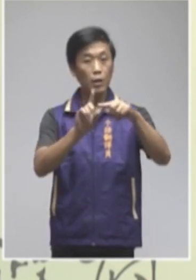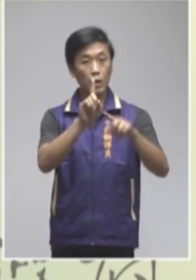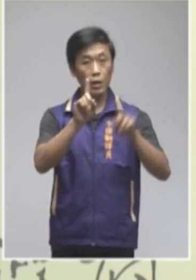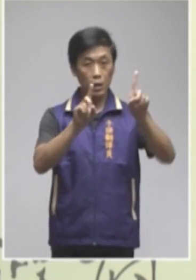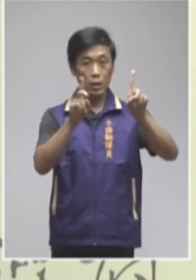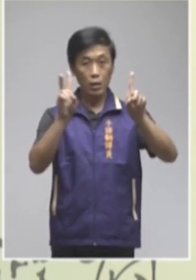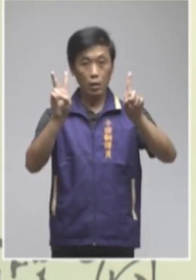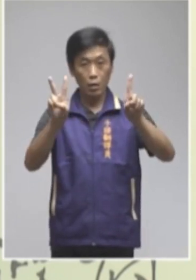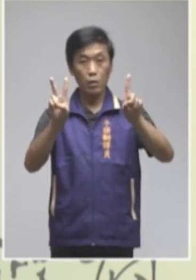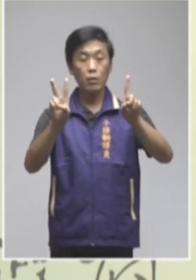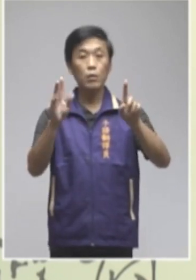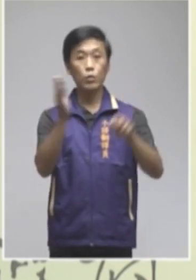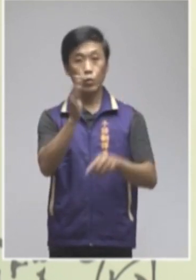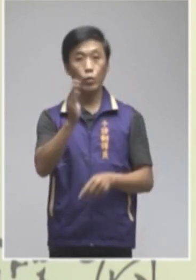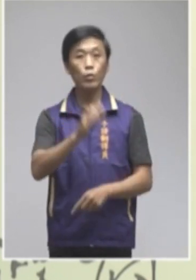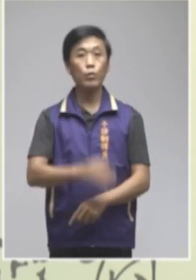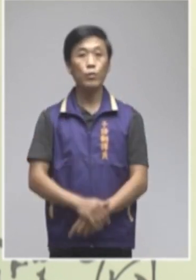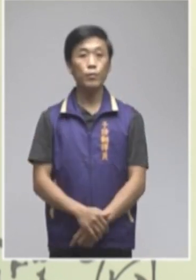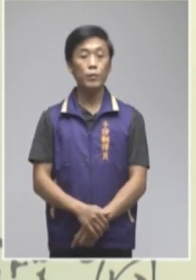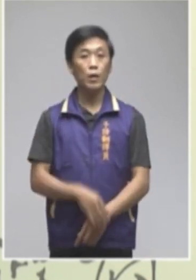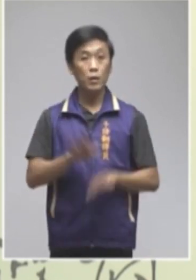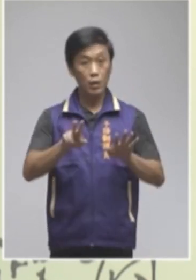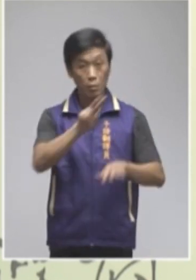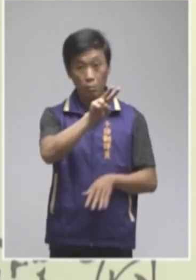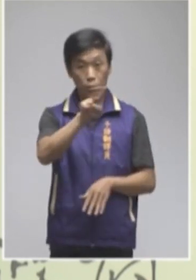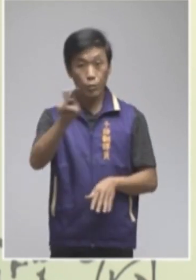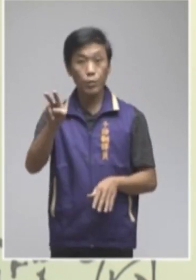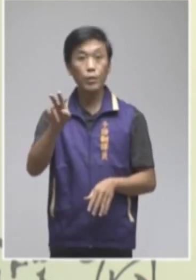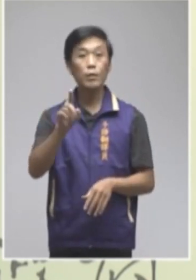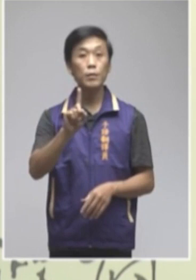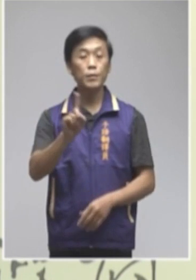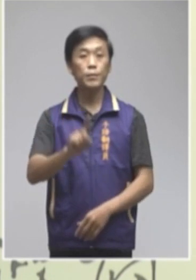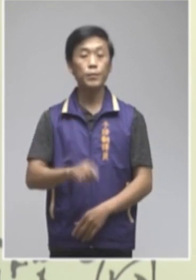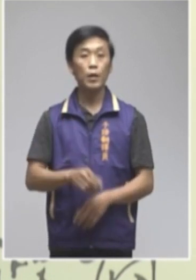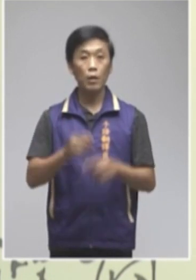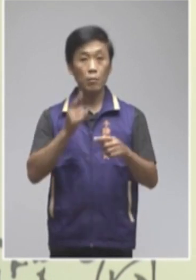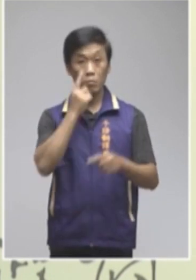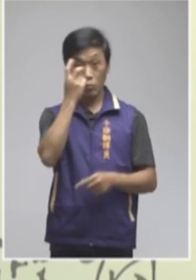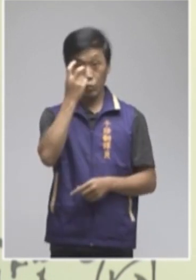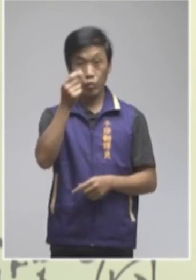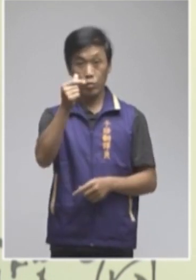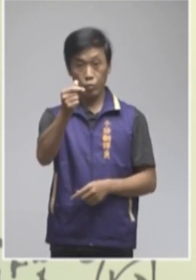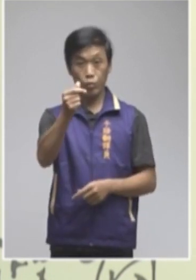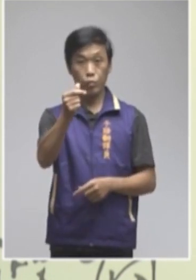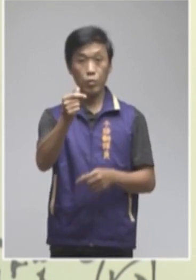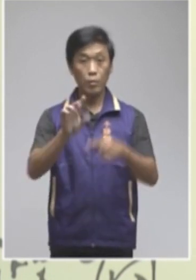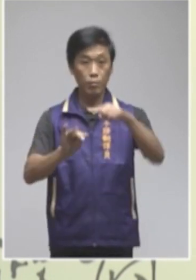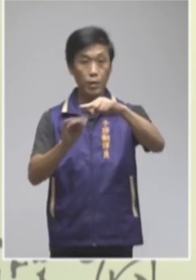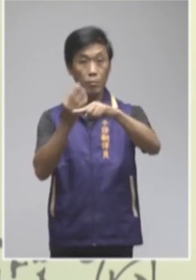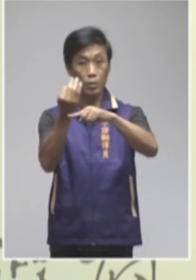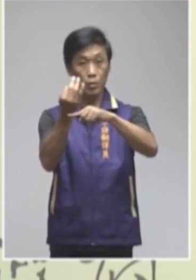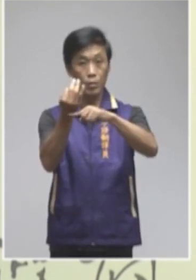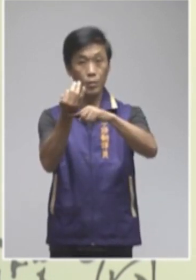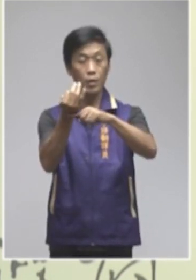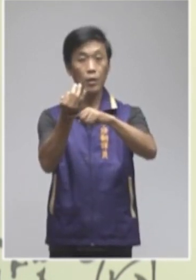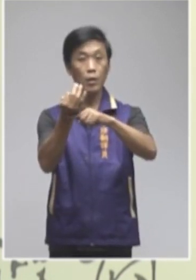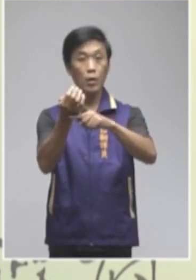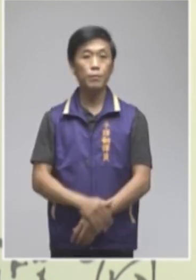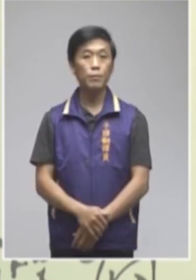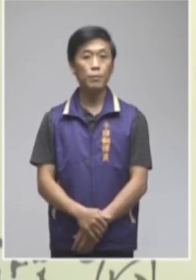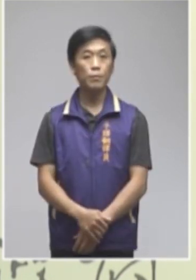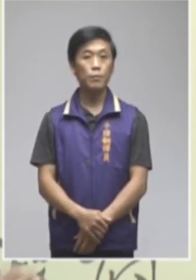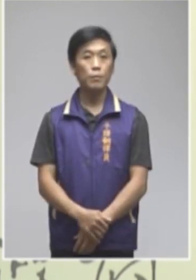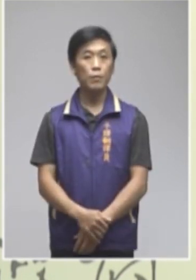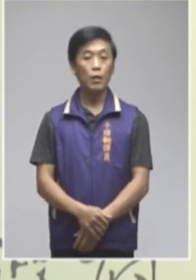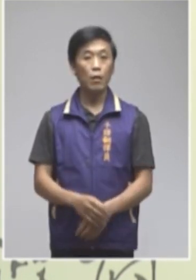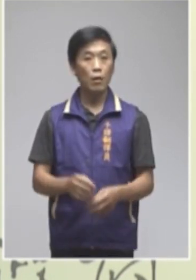以目前可以看到的是，因为快筛阳判阳的这个比率会不断的在升高。